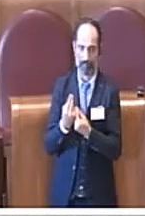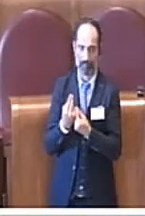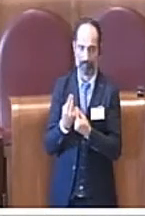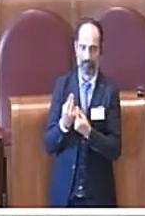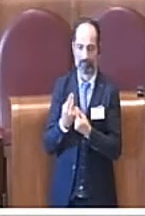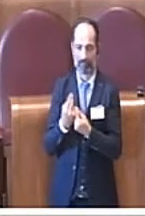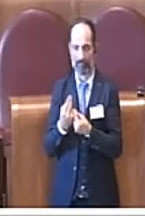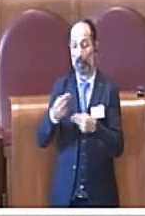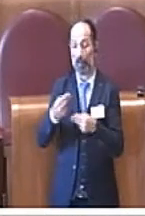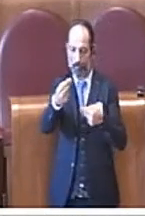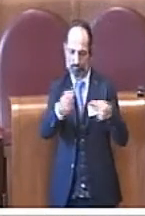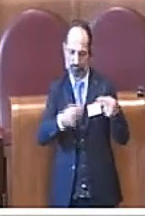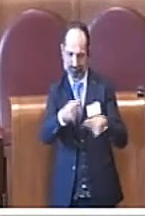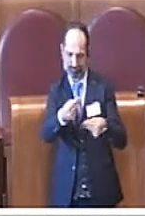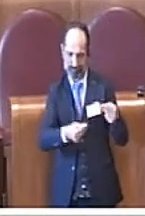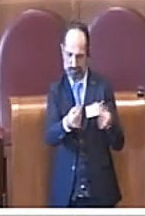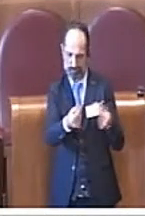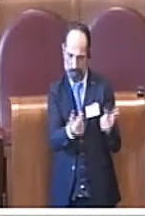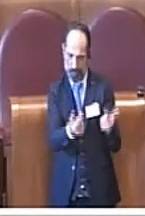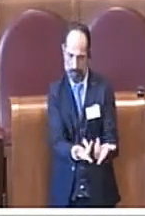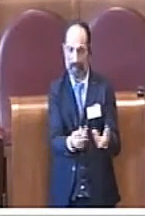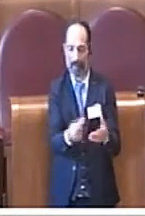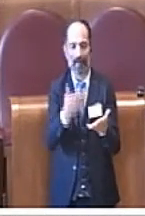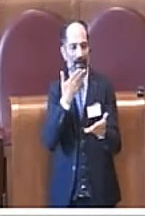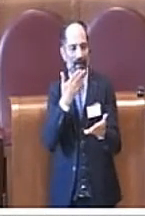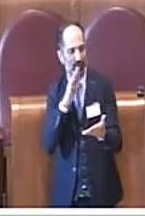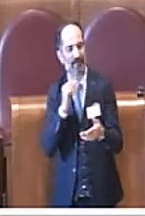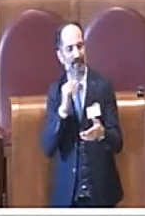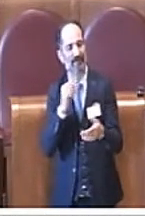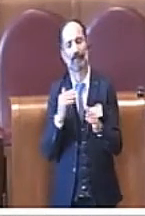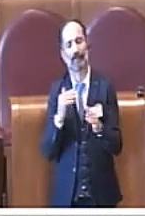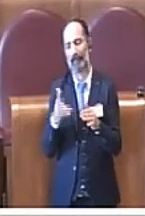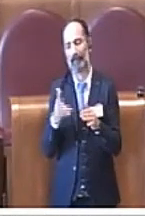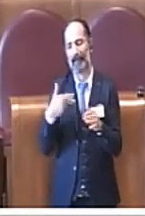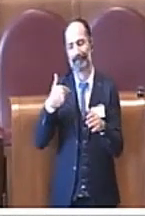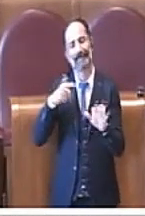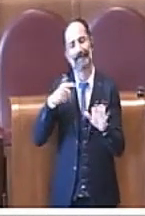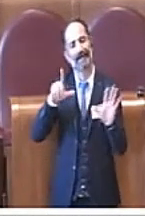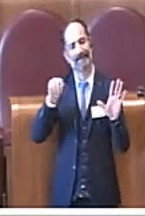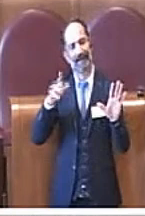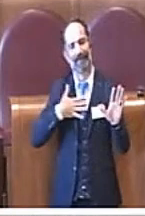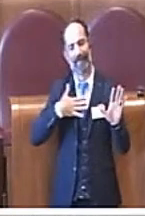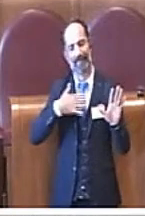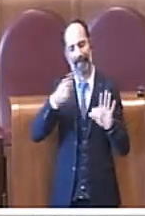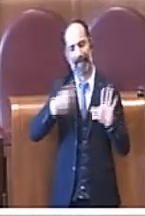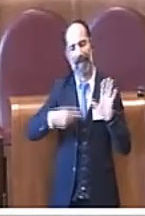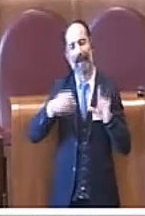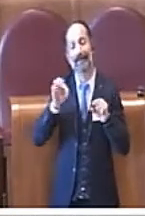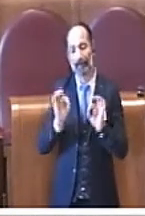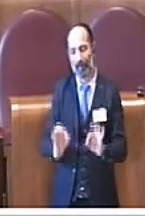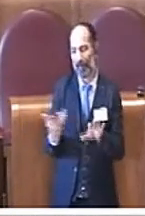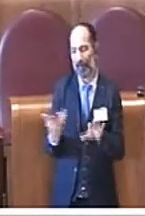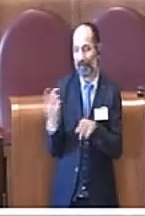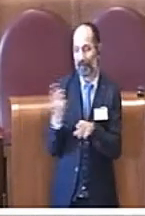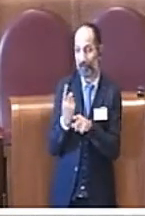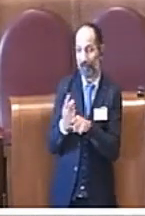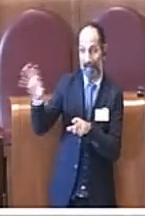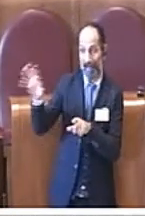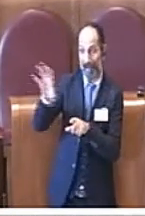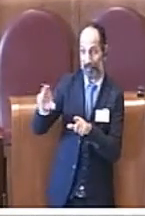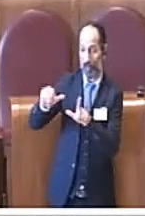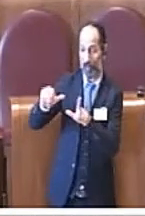queste somme per appunto le agevolazioni per gli ultra settantenni dovevano pervenire dalla Regione